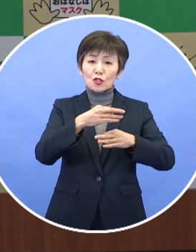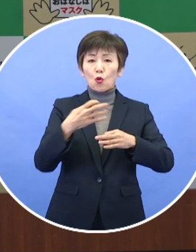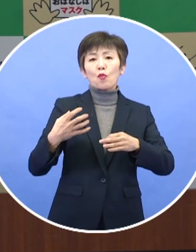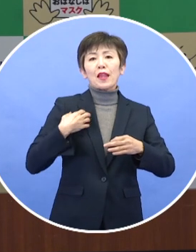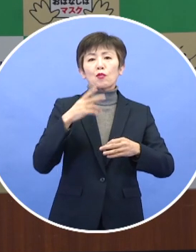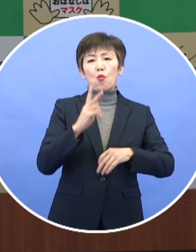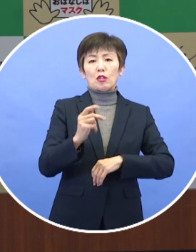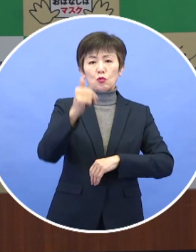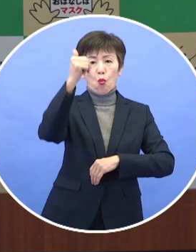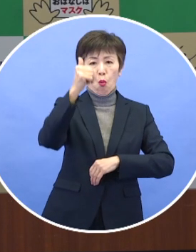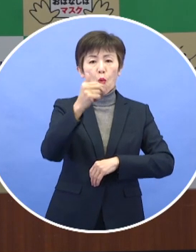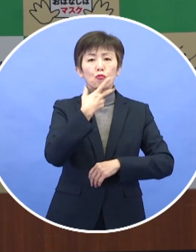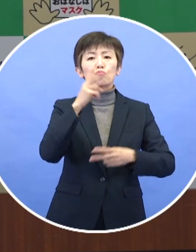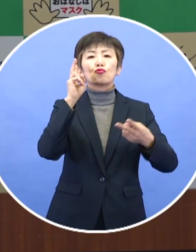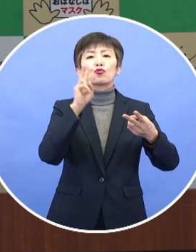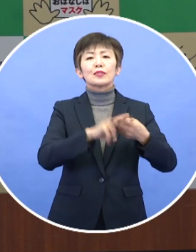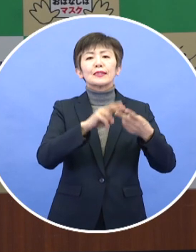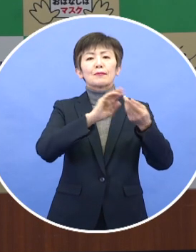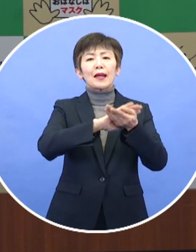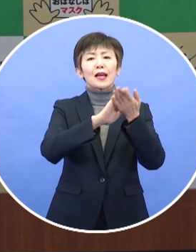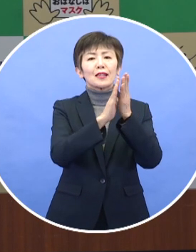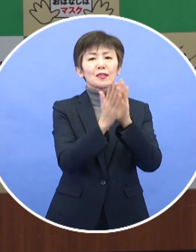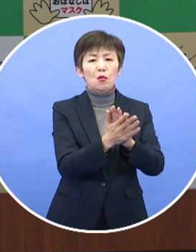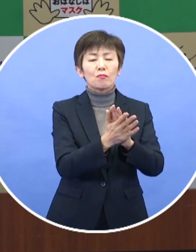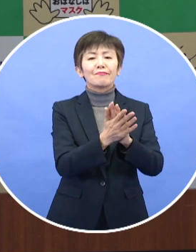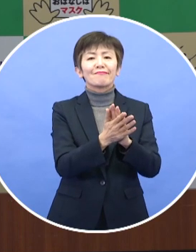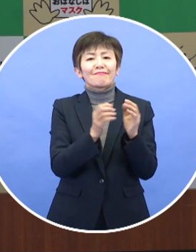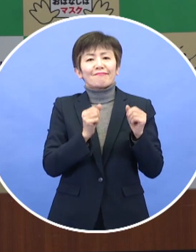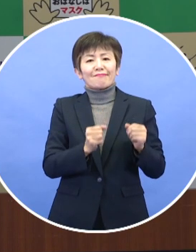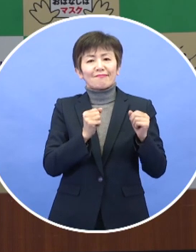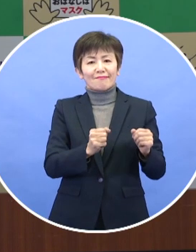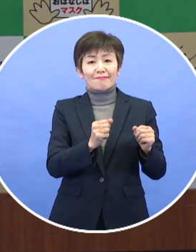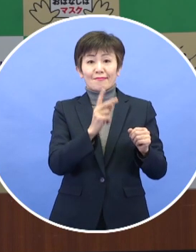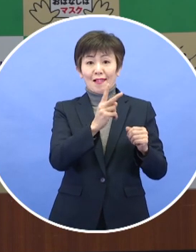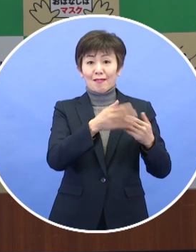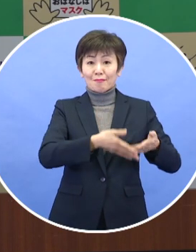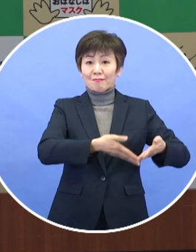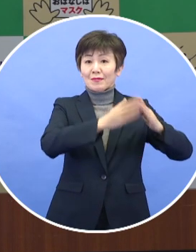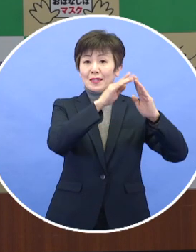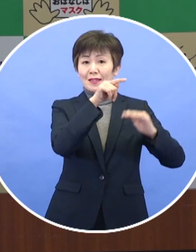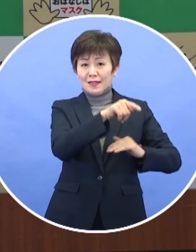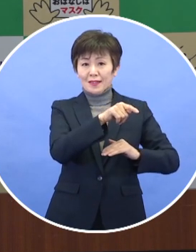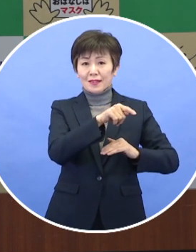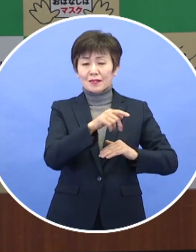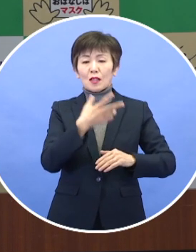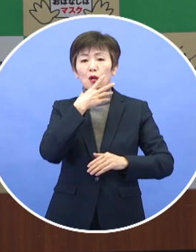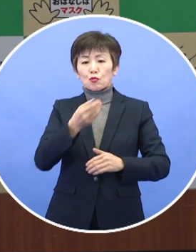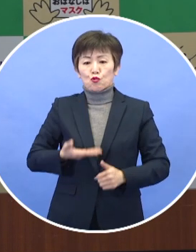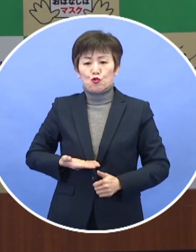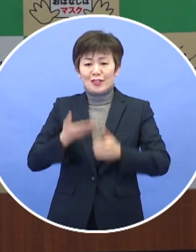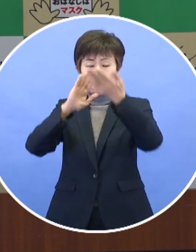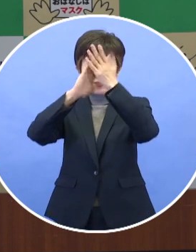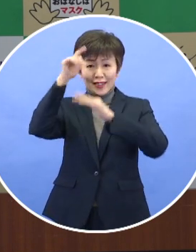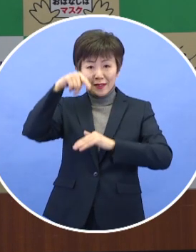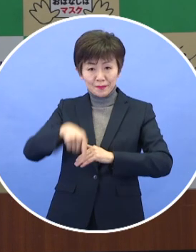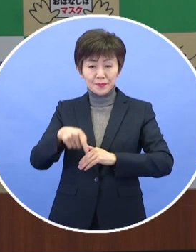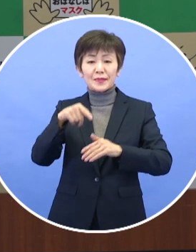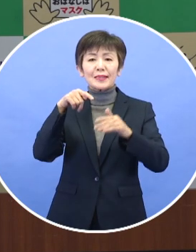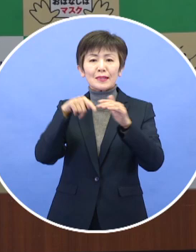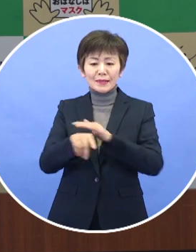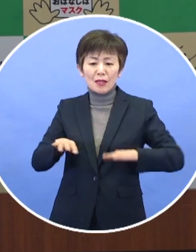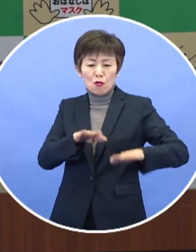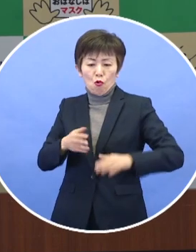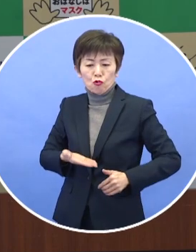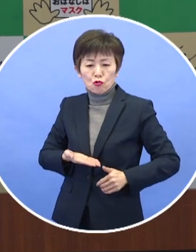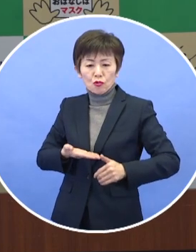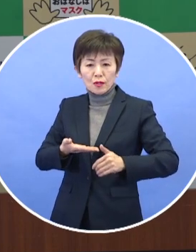それから福井桜マラソン課を新設をいたします。また福井区圏ということで、子ども子育てのところを重